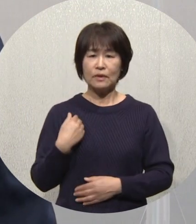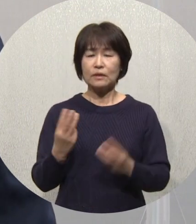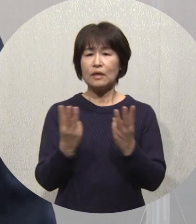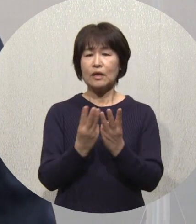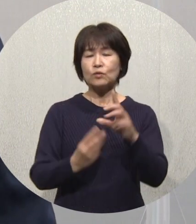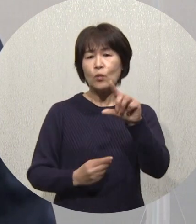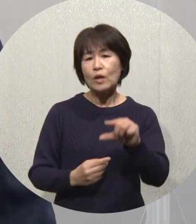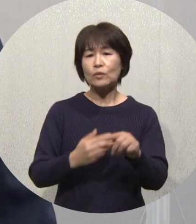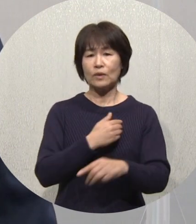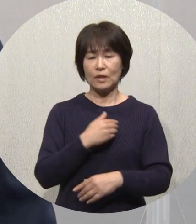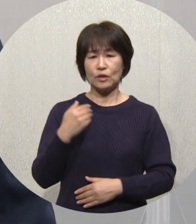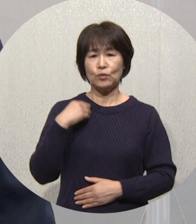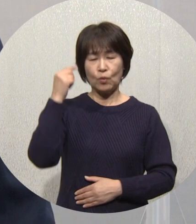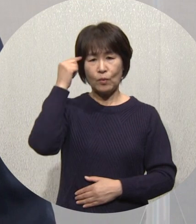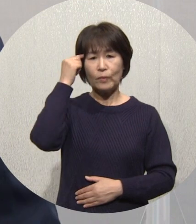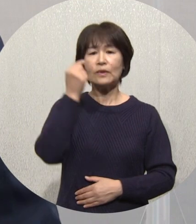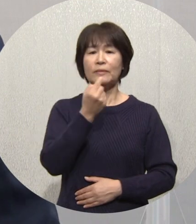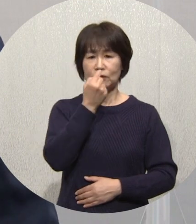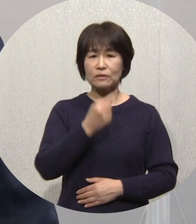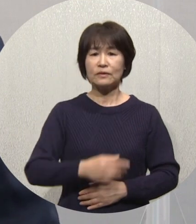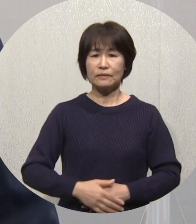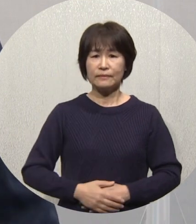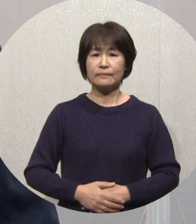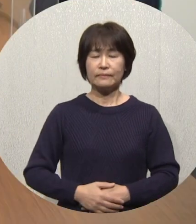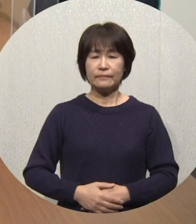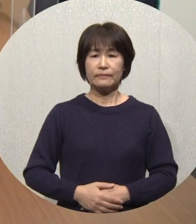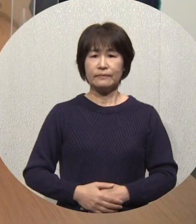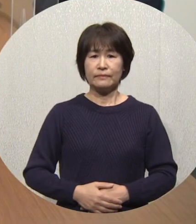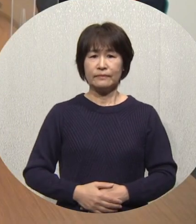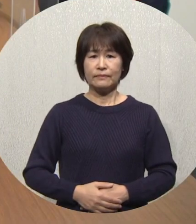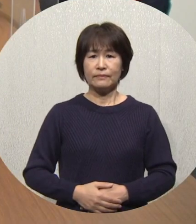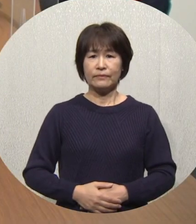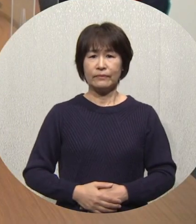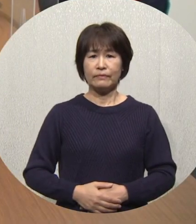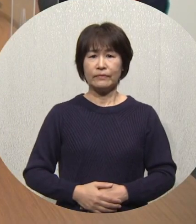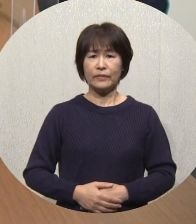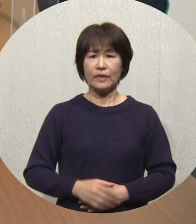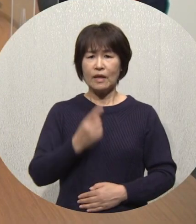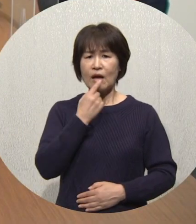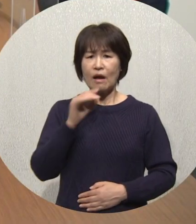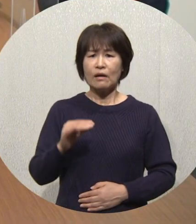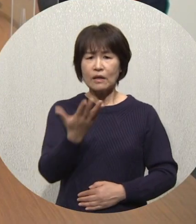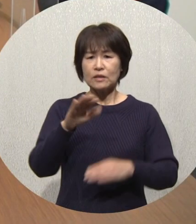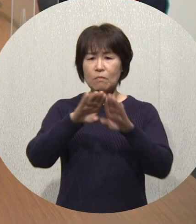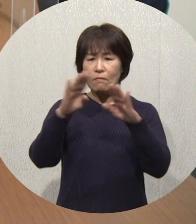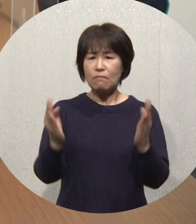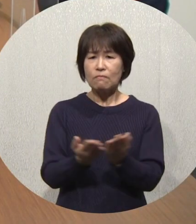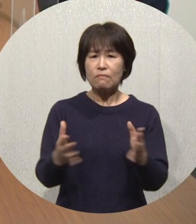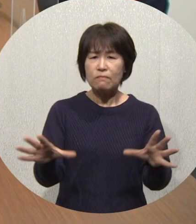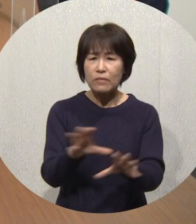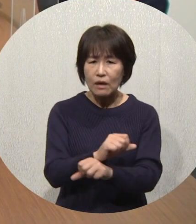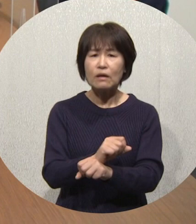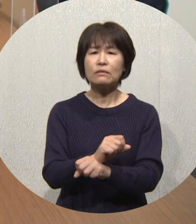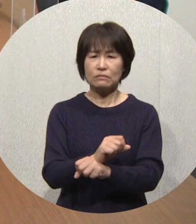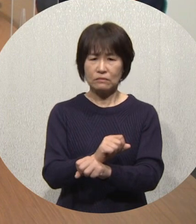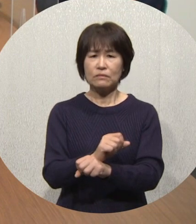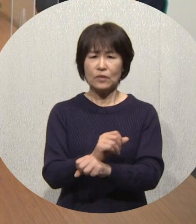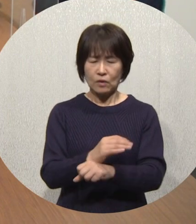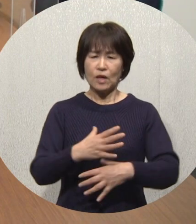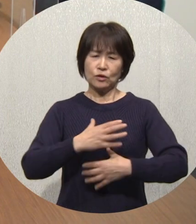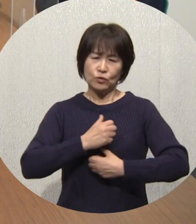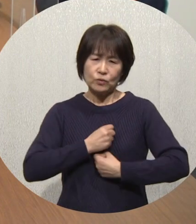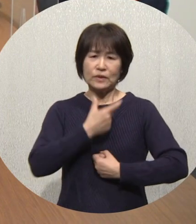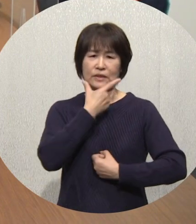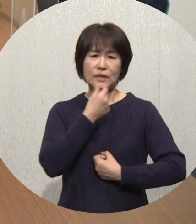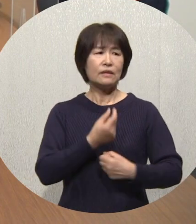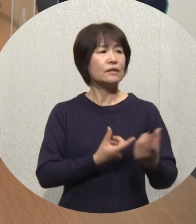こういった方々をですね、一人でもなくすことだと考えております。 灰になっちゃうと本当に全て大事なものを失ってしまいますものね。